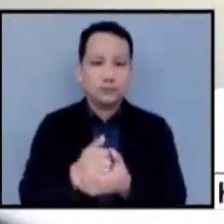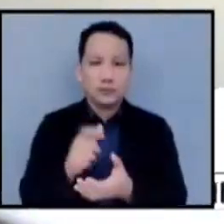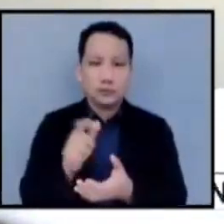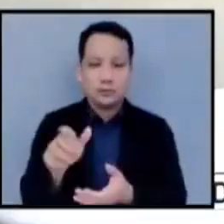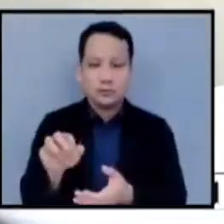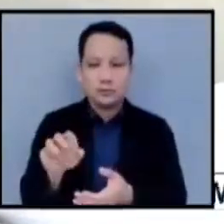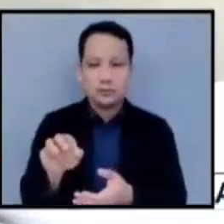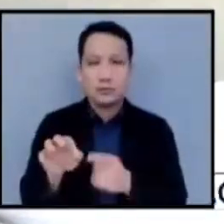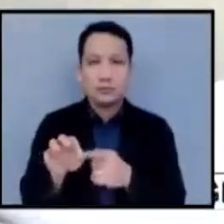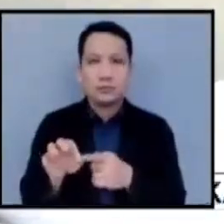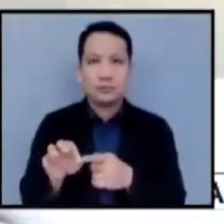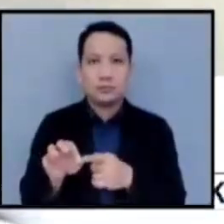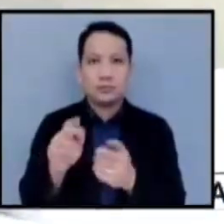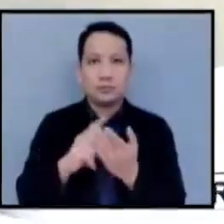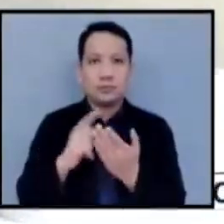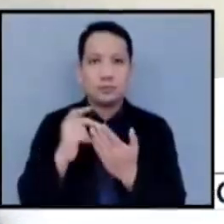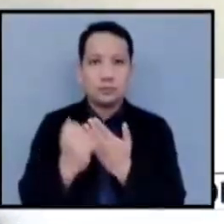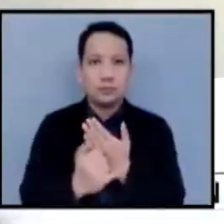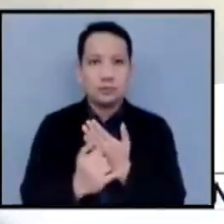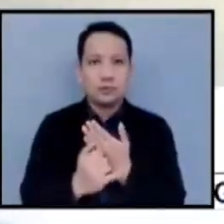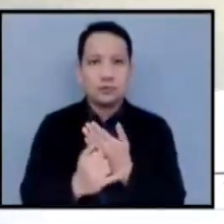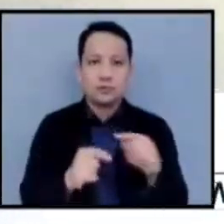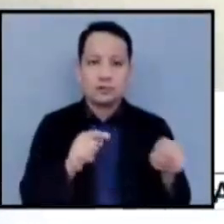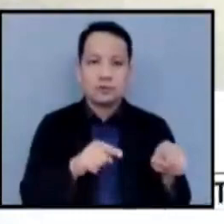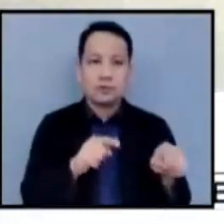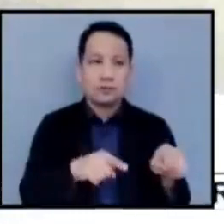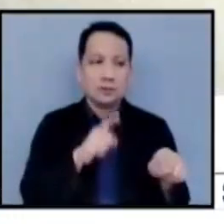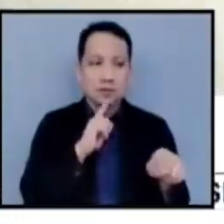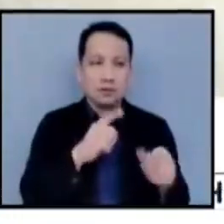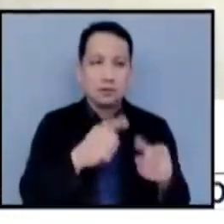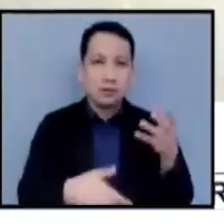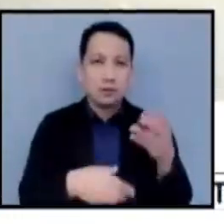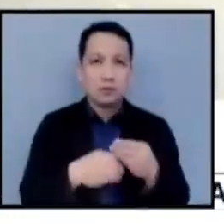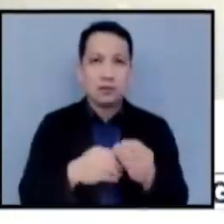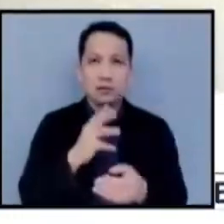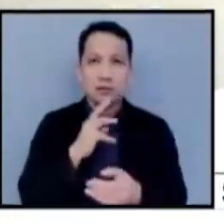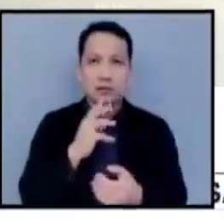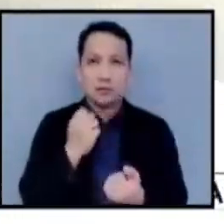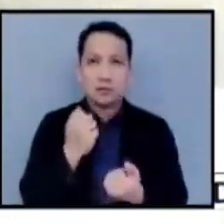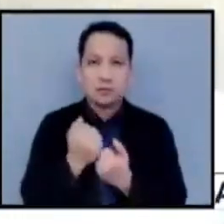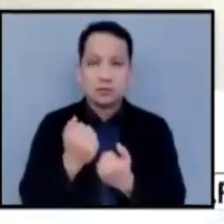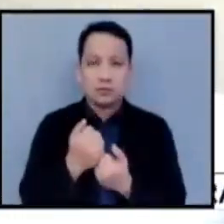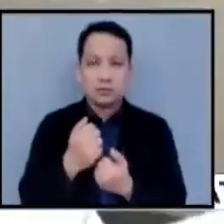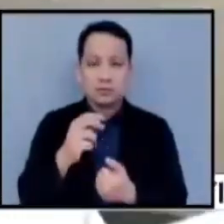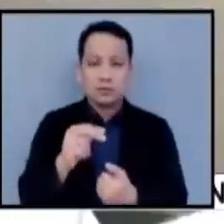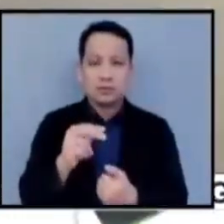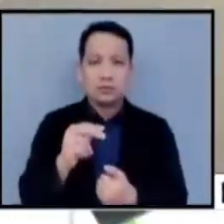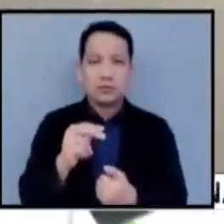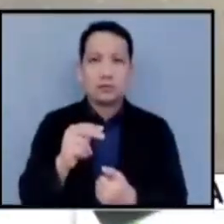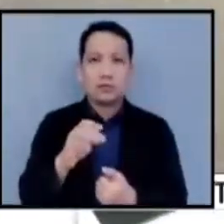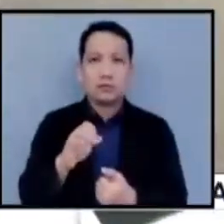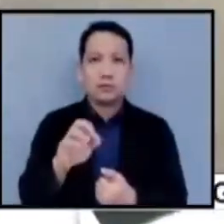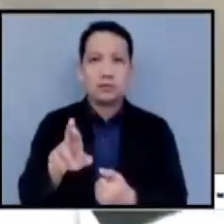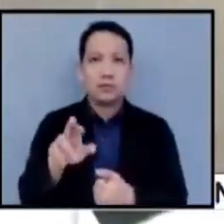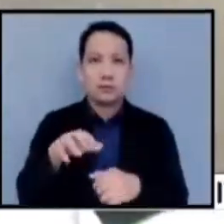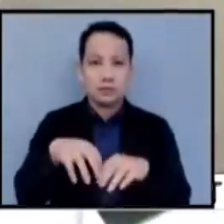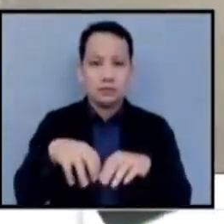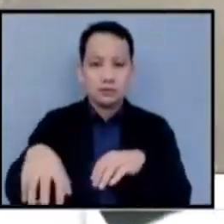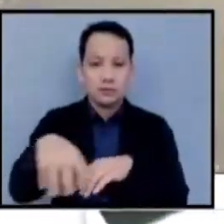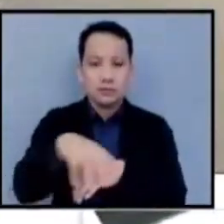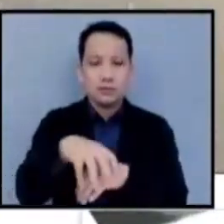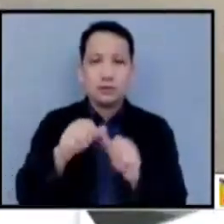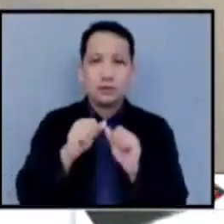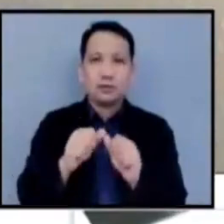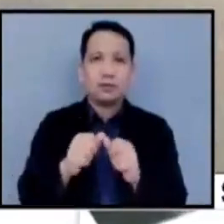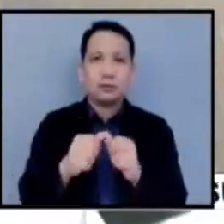mga proyekto na titiyak na may karagdagang water source ang Metro Manila at mga karating na lalawigan.